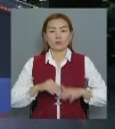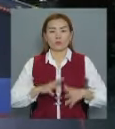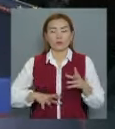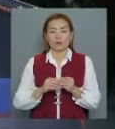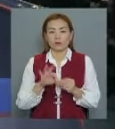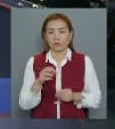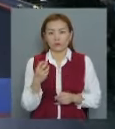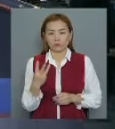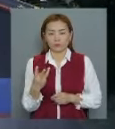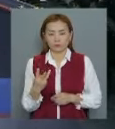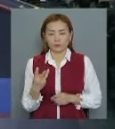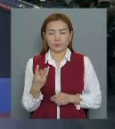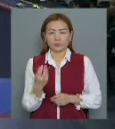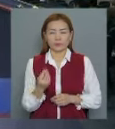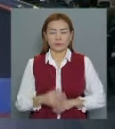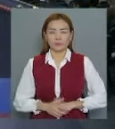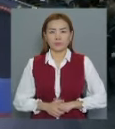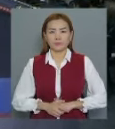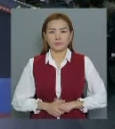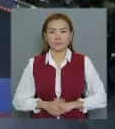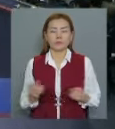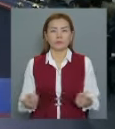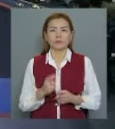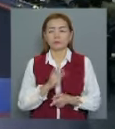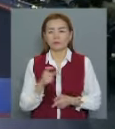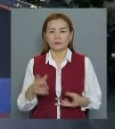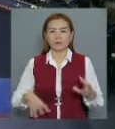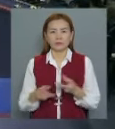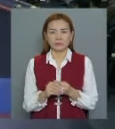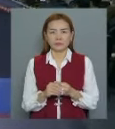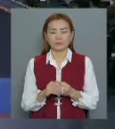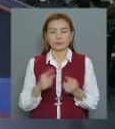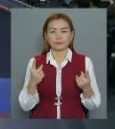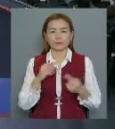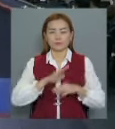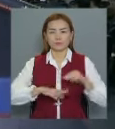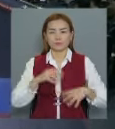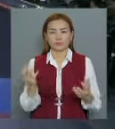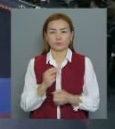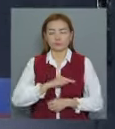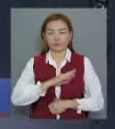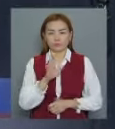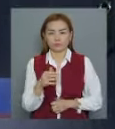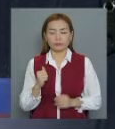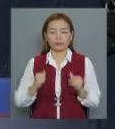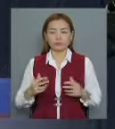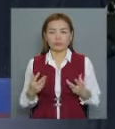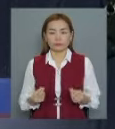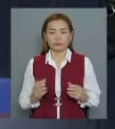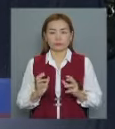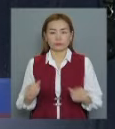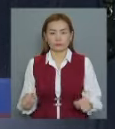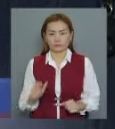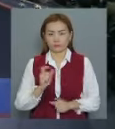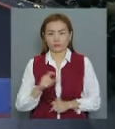жедел жәрдемдер, онымен қоса қазір қарапайым адамдар да ең үлкен саладағы адамдарды құтқаруда. Сол қазір бейбіт күннің батырлары. Бұдағы